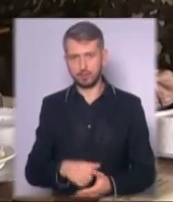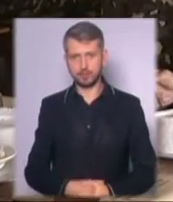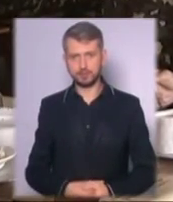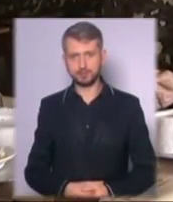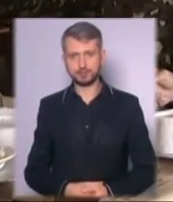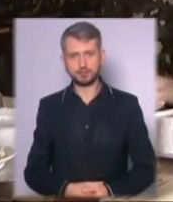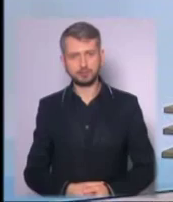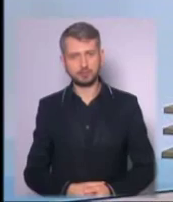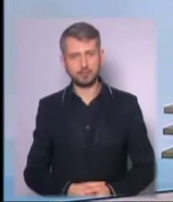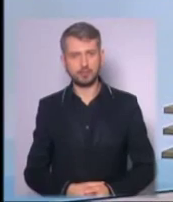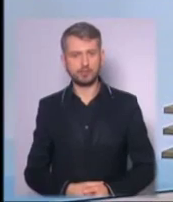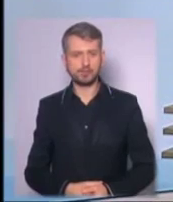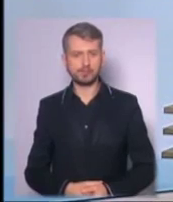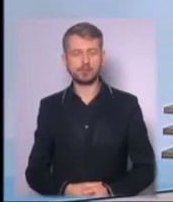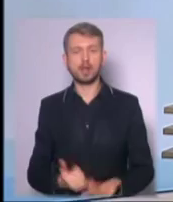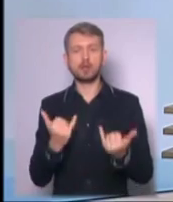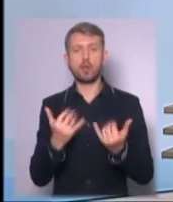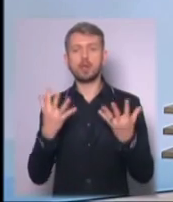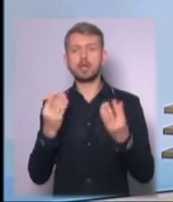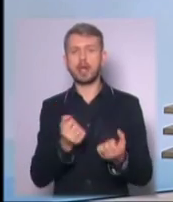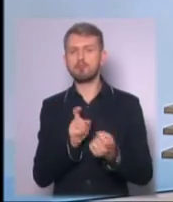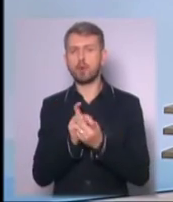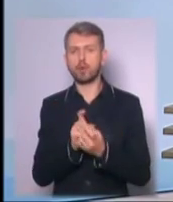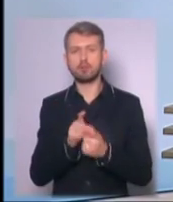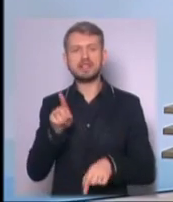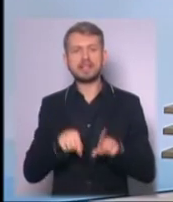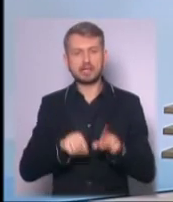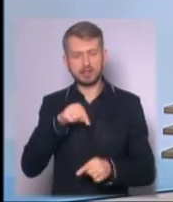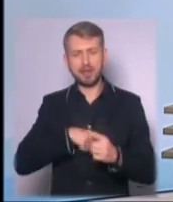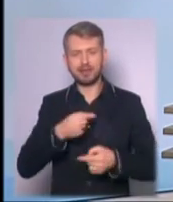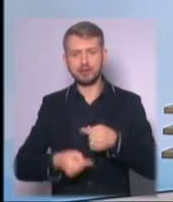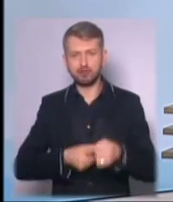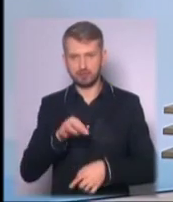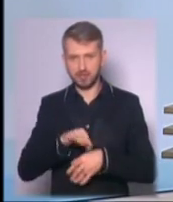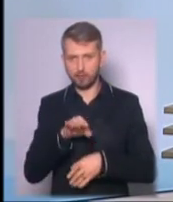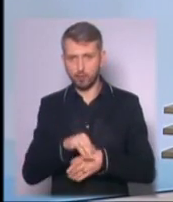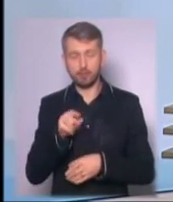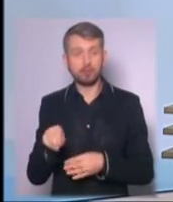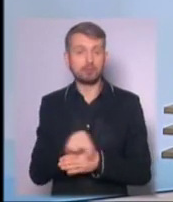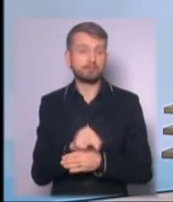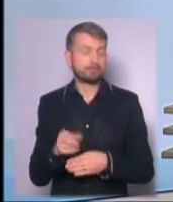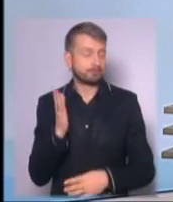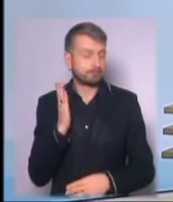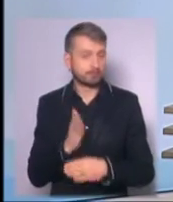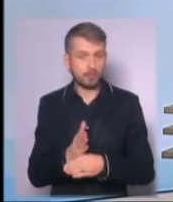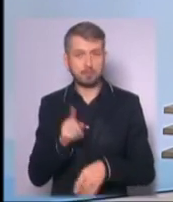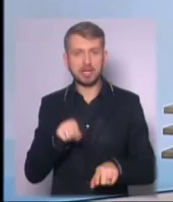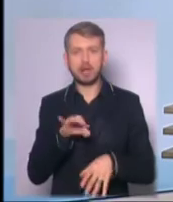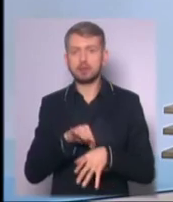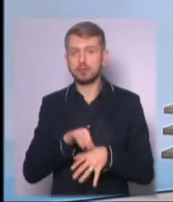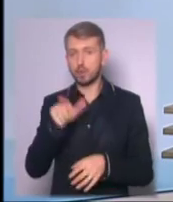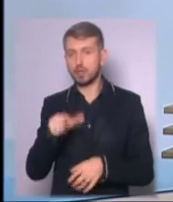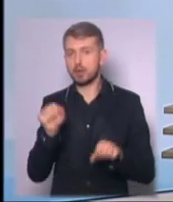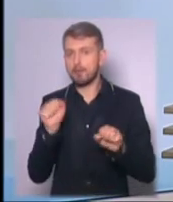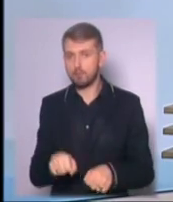«Київ». Сьогодні день боротьби з рідкісними генетичними захворюваннями. Вони невиліковні, та при деяких діагнозах людина може